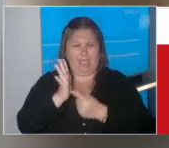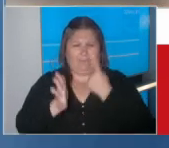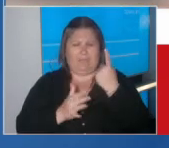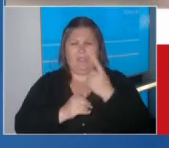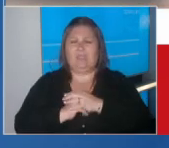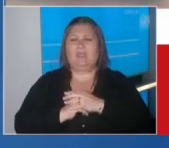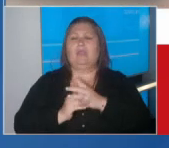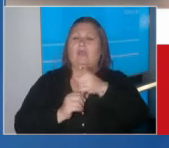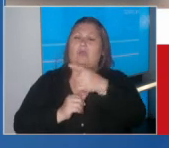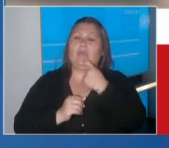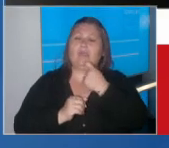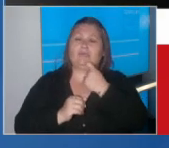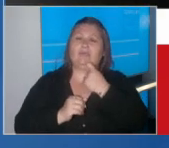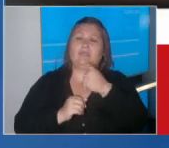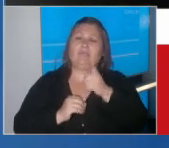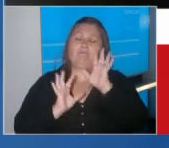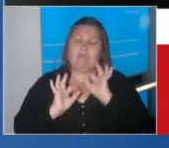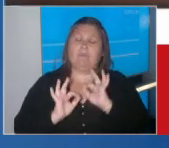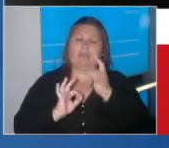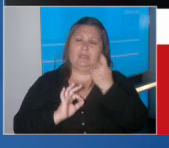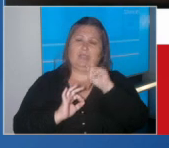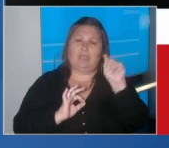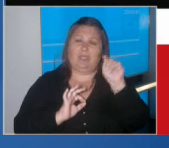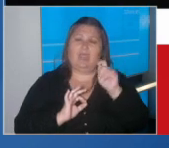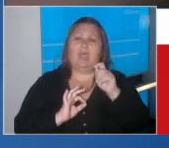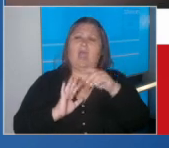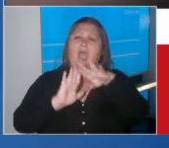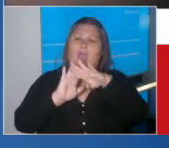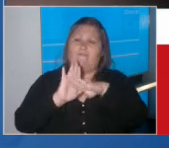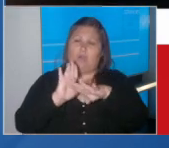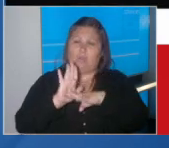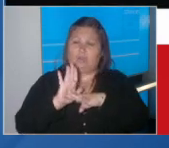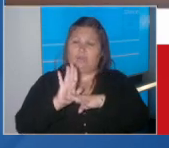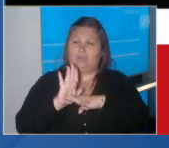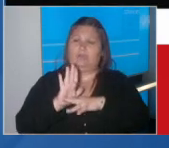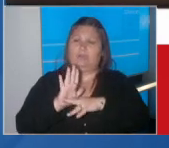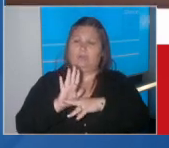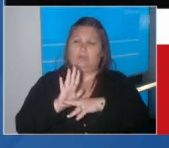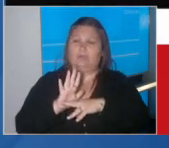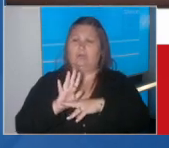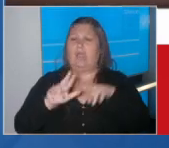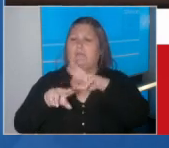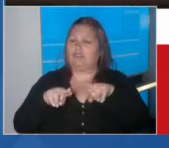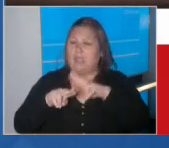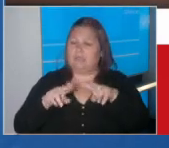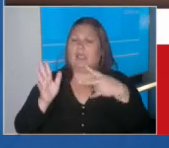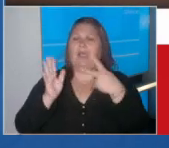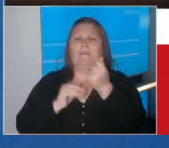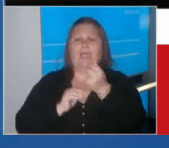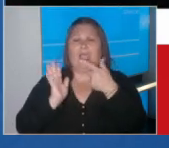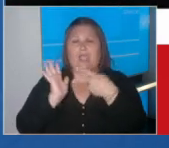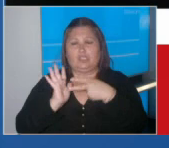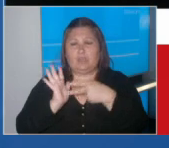מרב, אז זה באמת התייקר, הרפורמות כולל בתחבורה הציבורית, זה